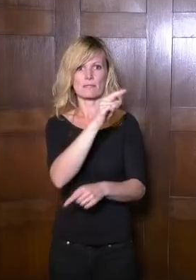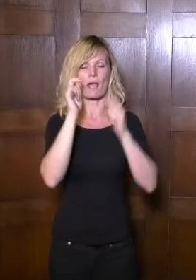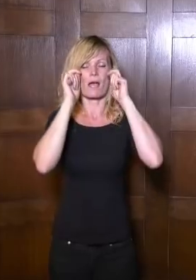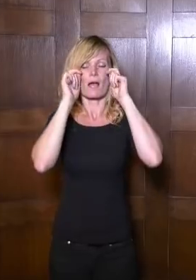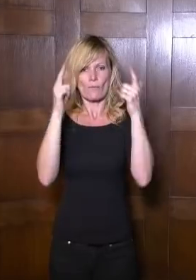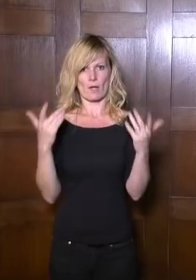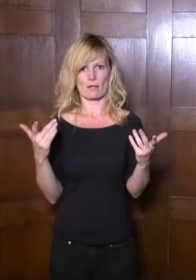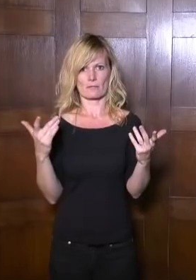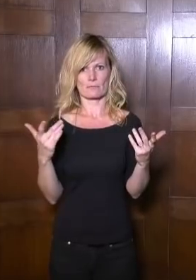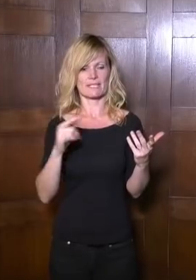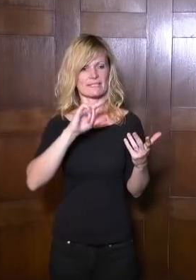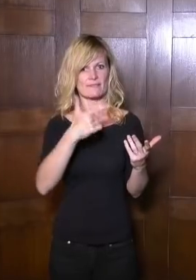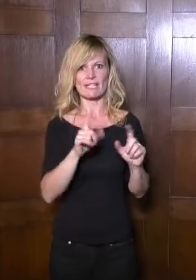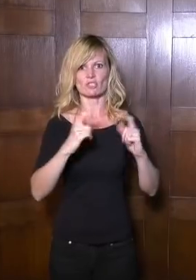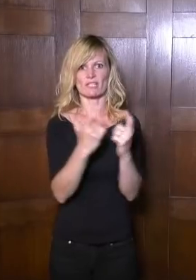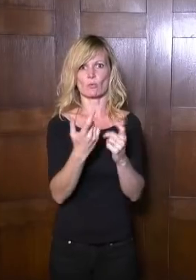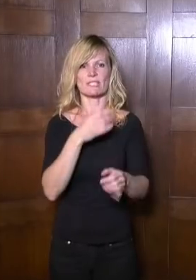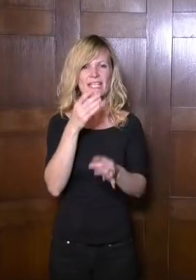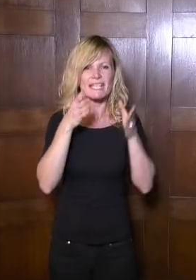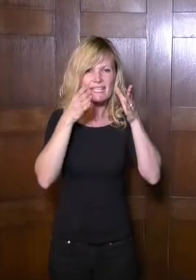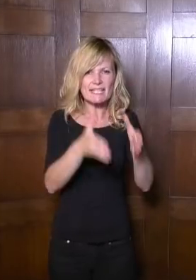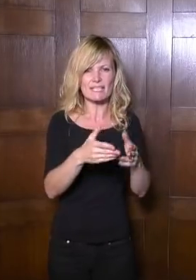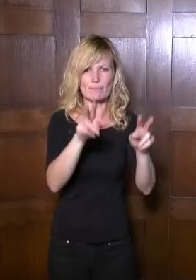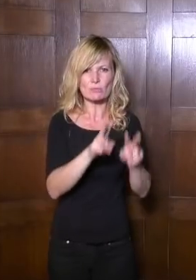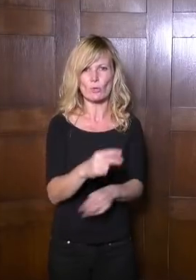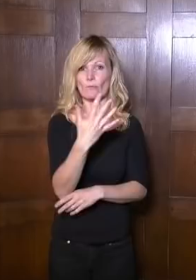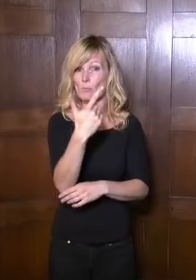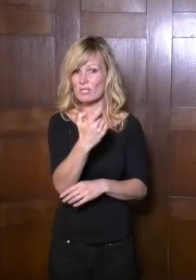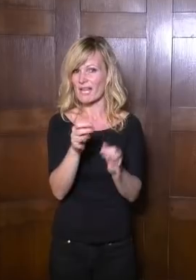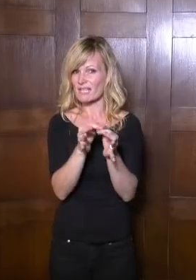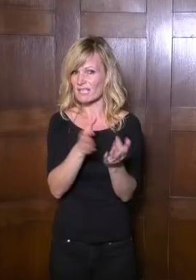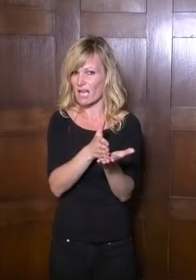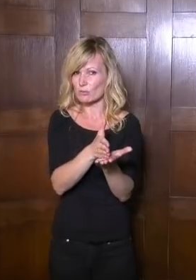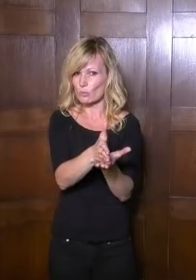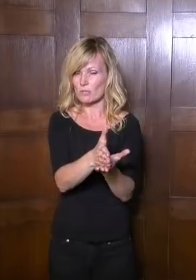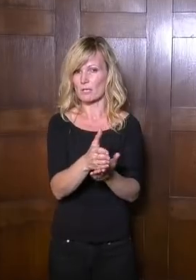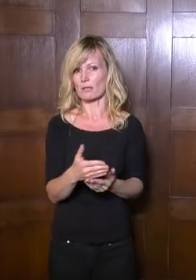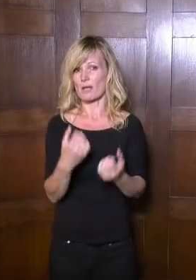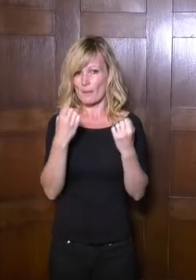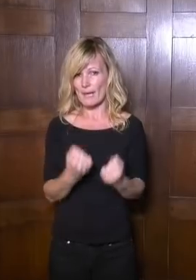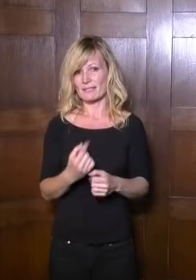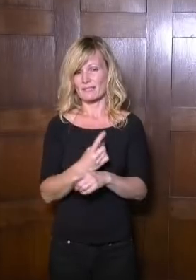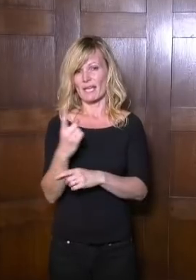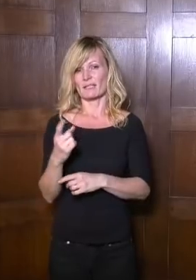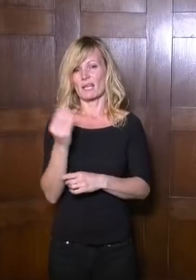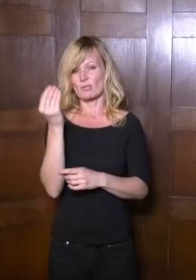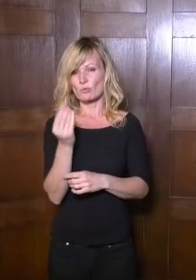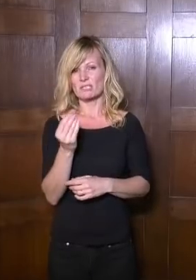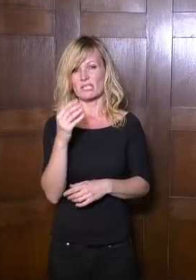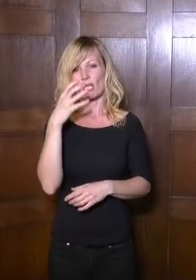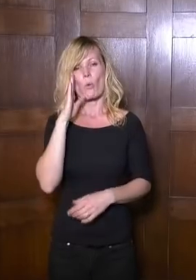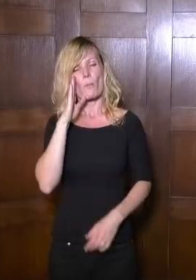die 2. Station, Intensivbetreuung, 25 Tage davon, die meiste Zeit im künstlichen Koma und künstlich